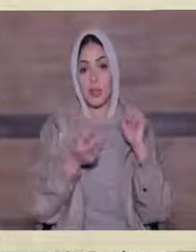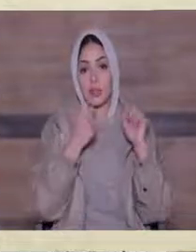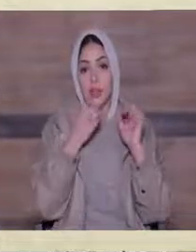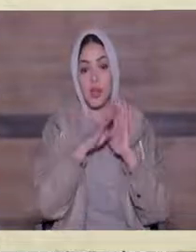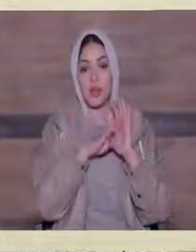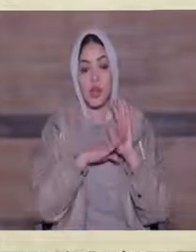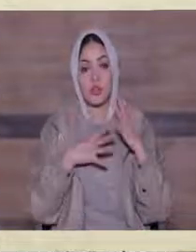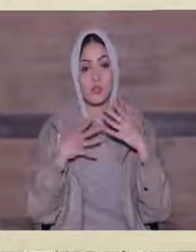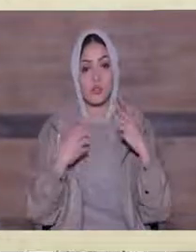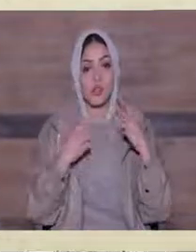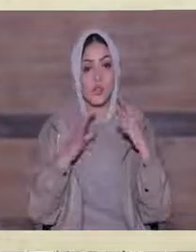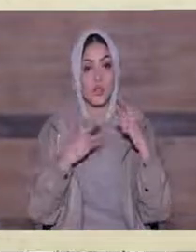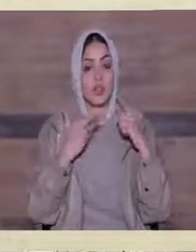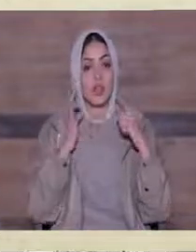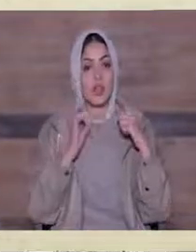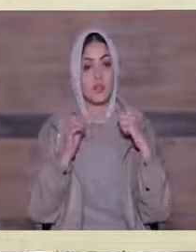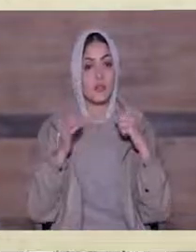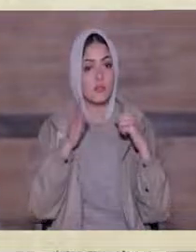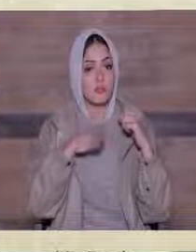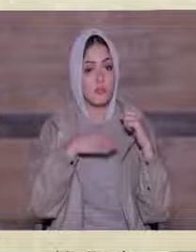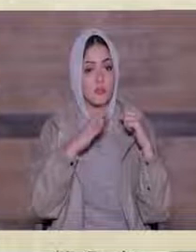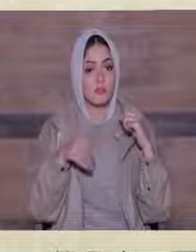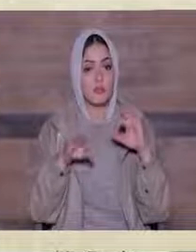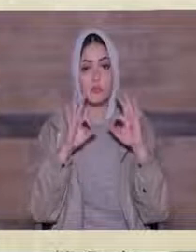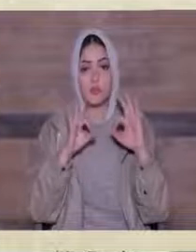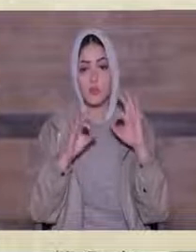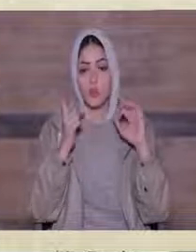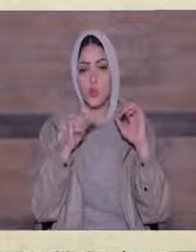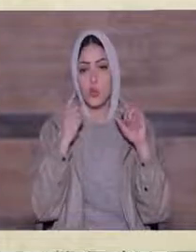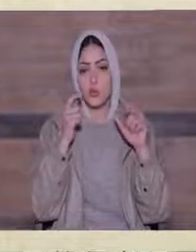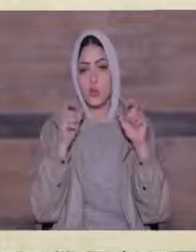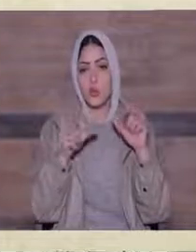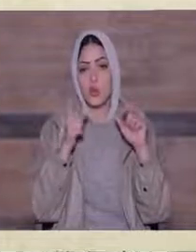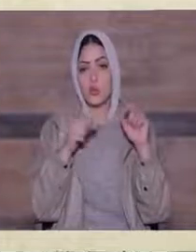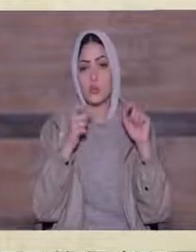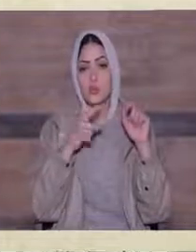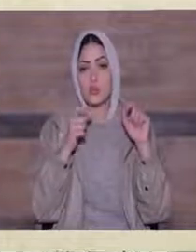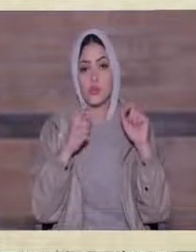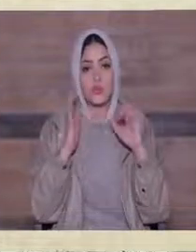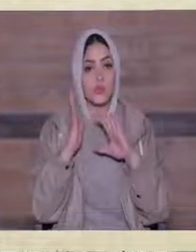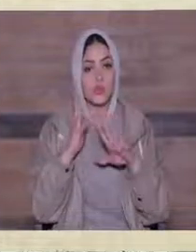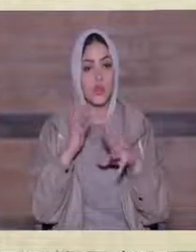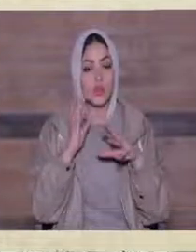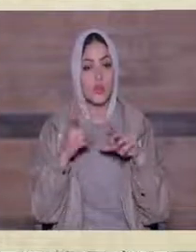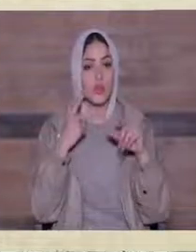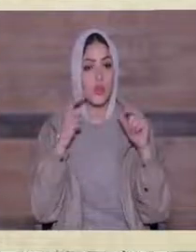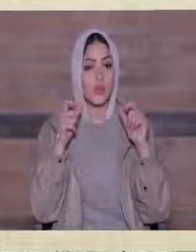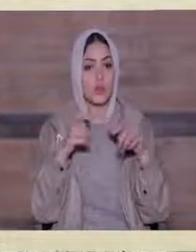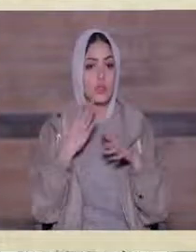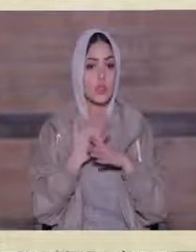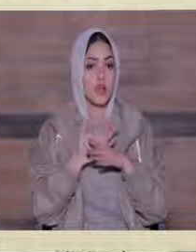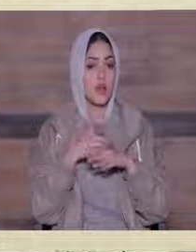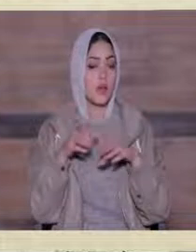لازم تكون يعني مخططة بدقة وعناية لشهور أو سنوات قدام، وده